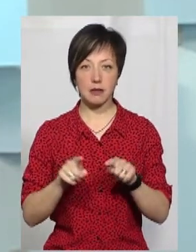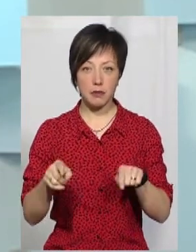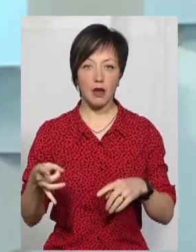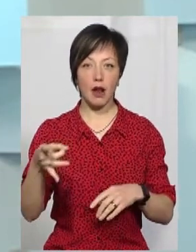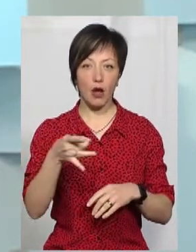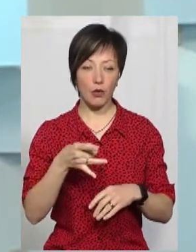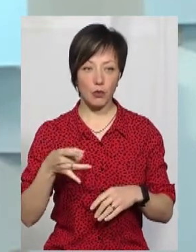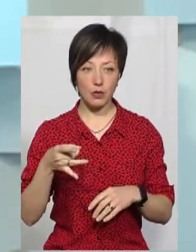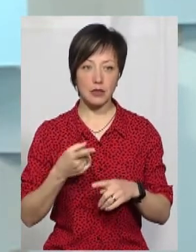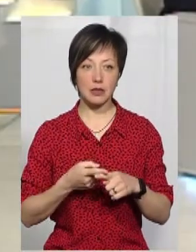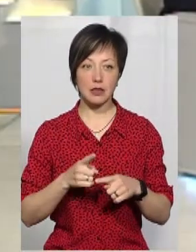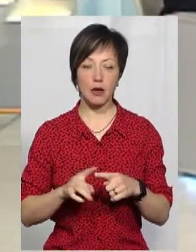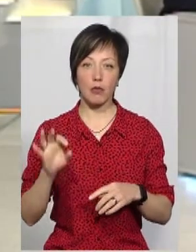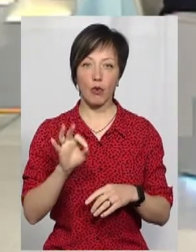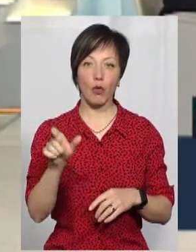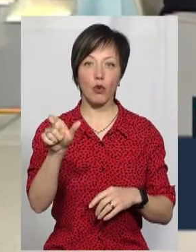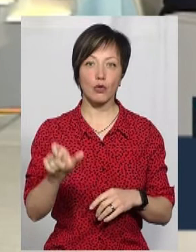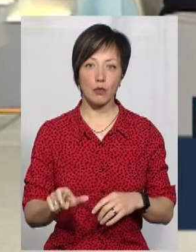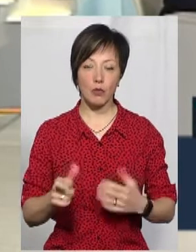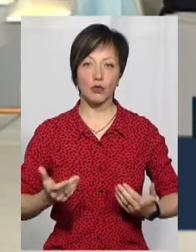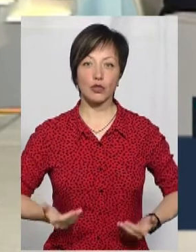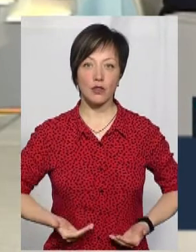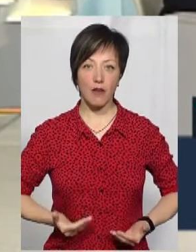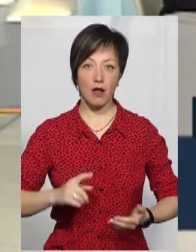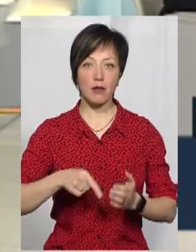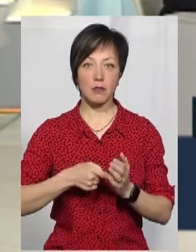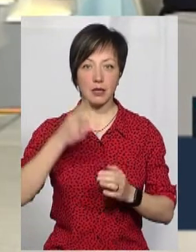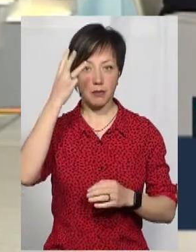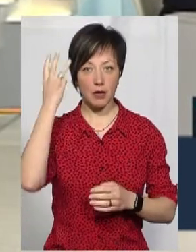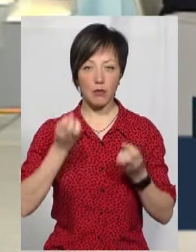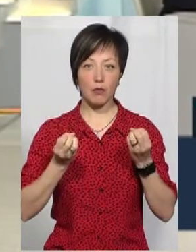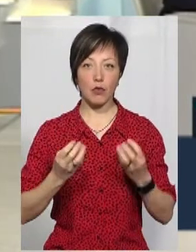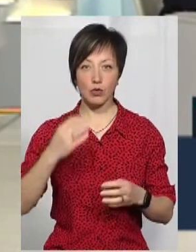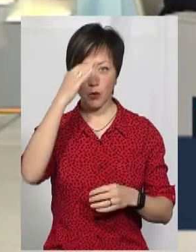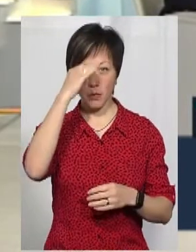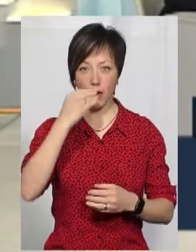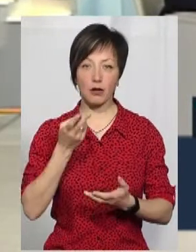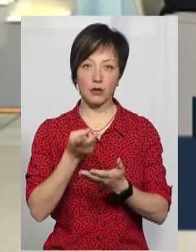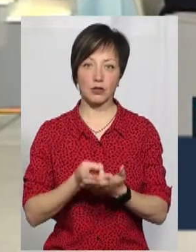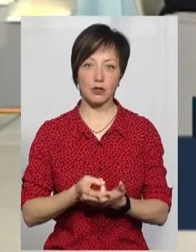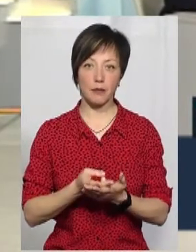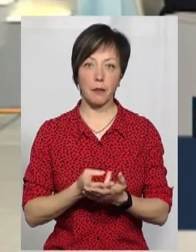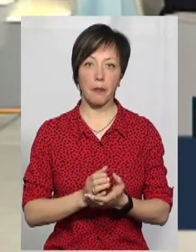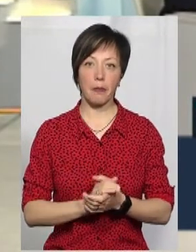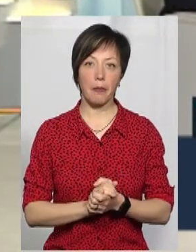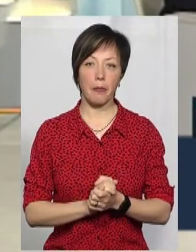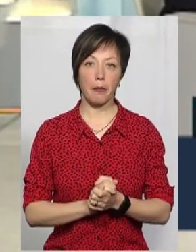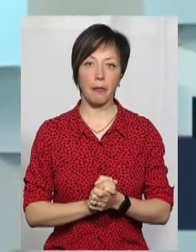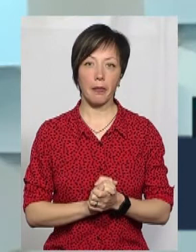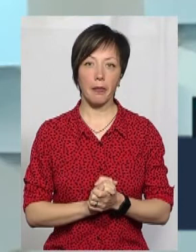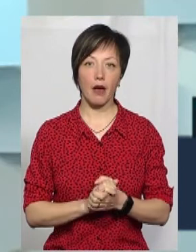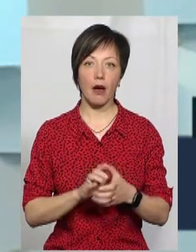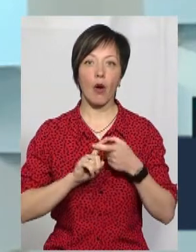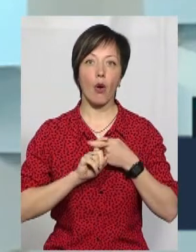цим районом, то безпосередньо це йшла мова про особу, яка проживала в Хмельницькому, просто батько її переїжджав. Контактна особа була. Але щодо, до